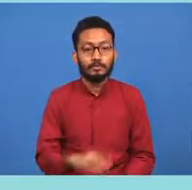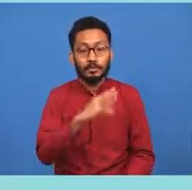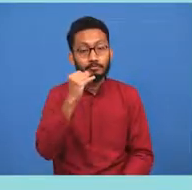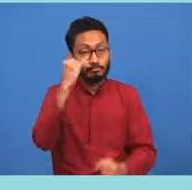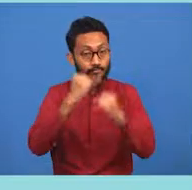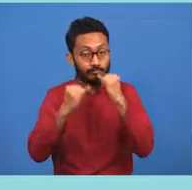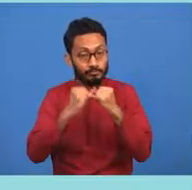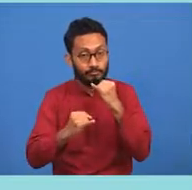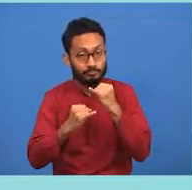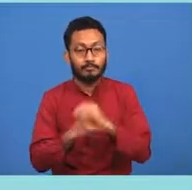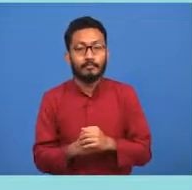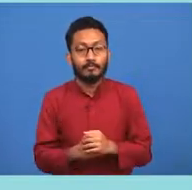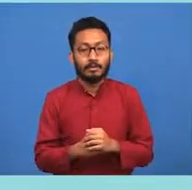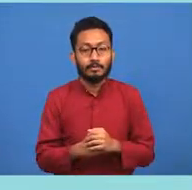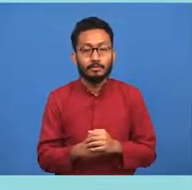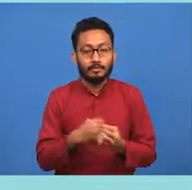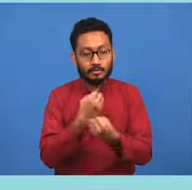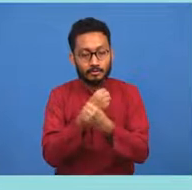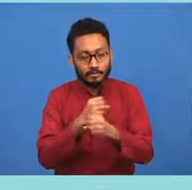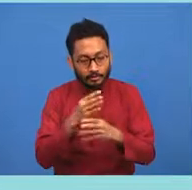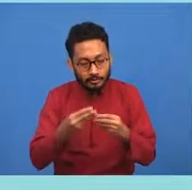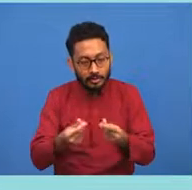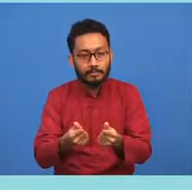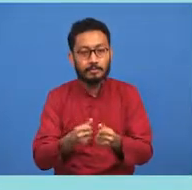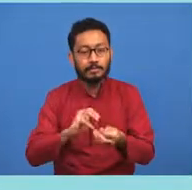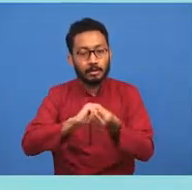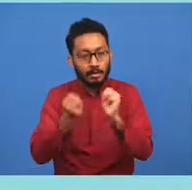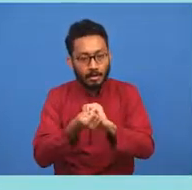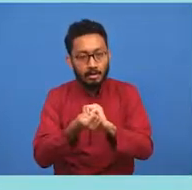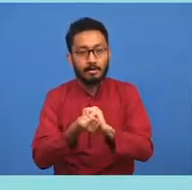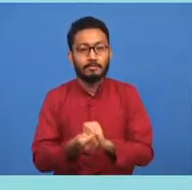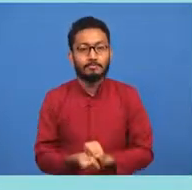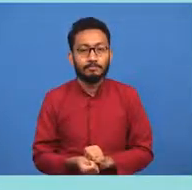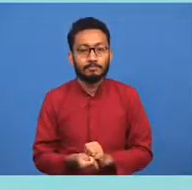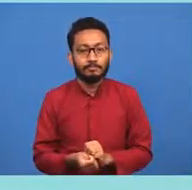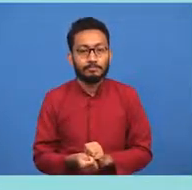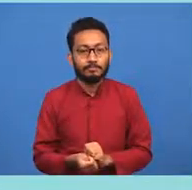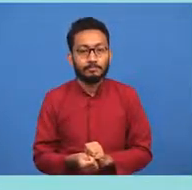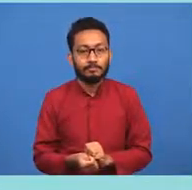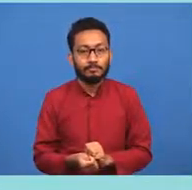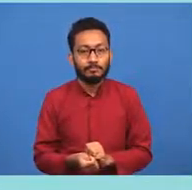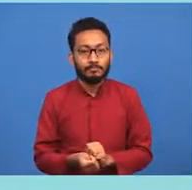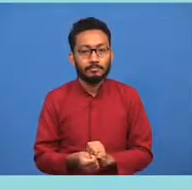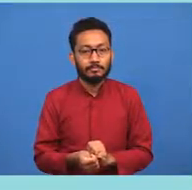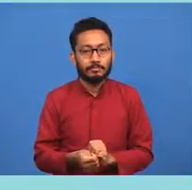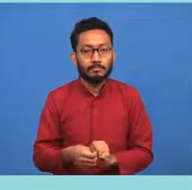terakhir, menyelesaikan masalah perhitungan yang melibatkan haba